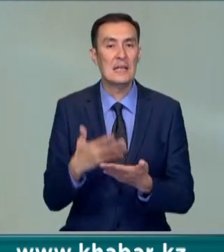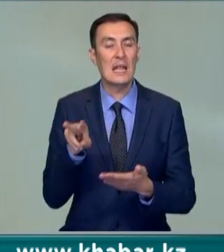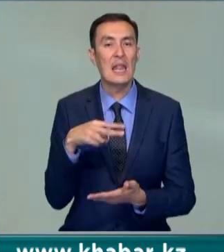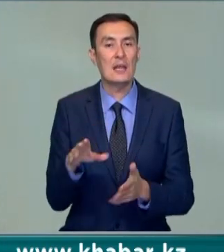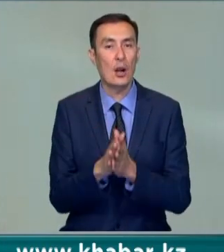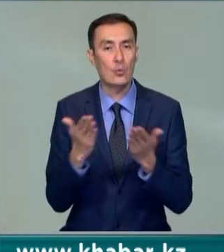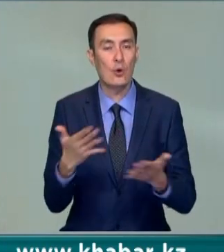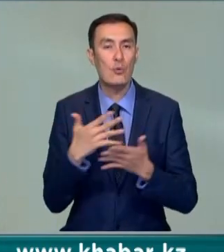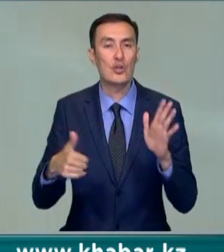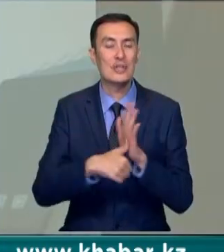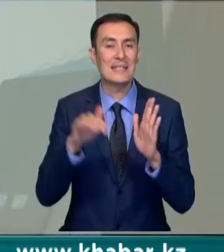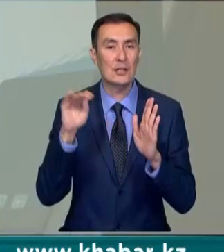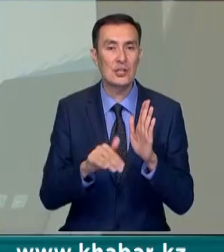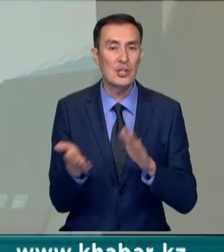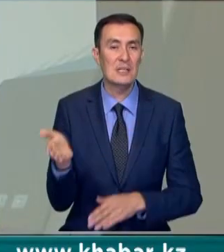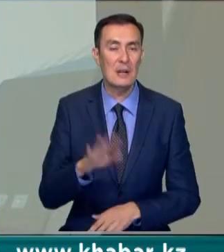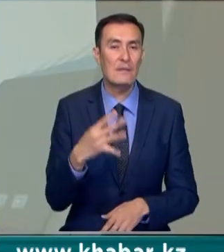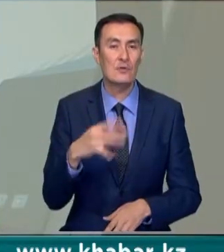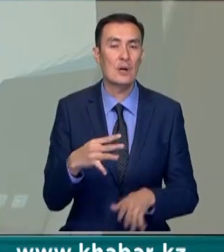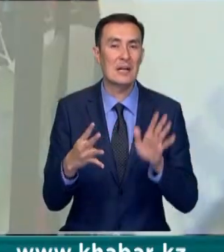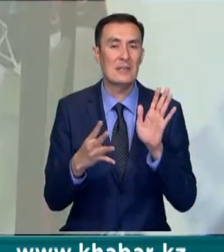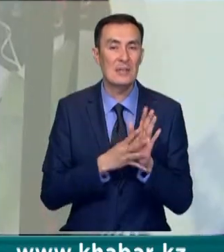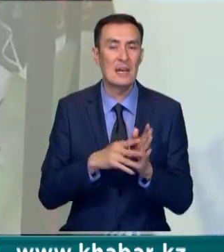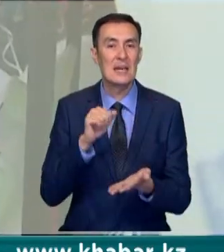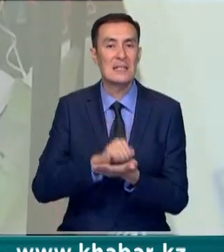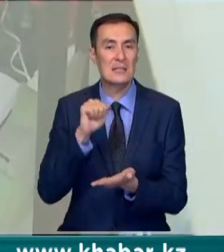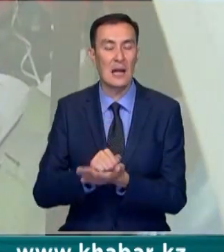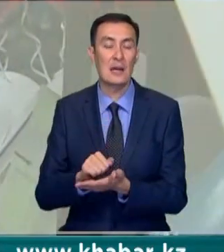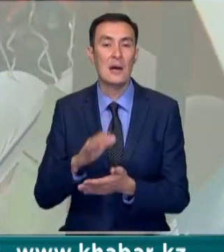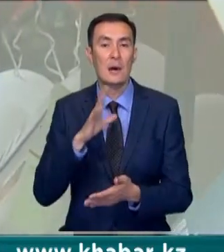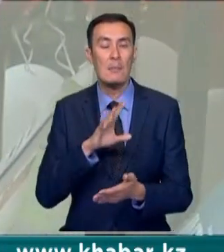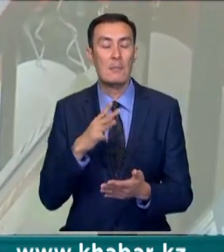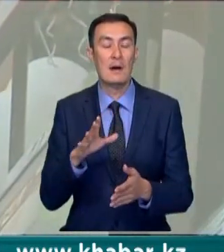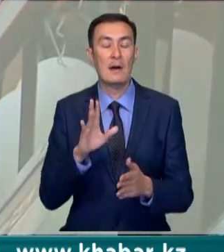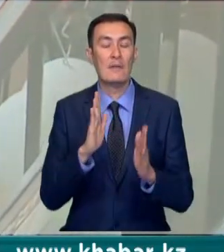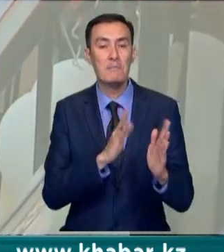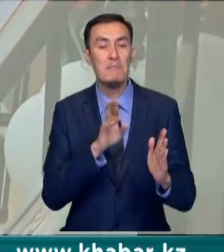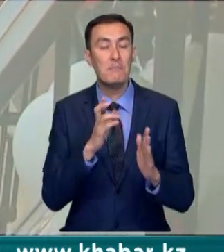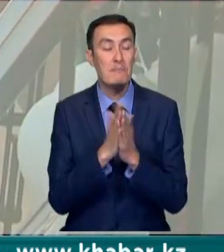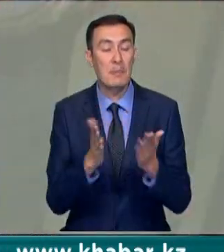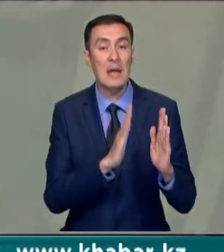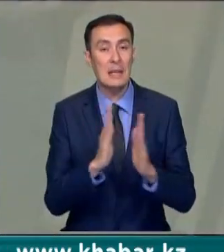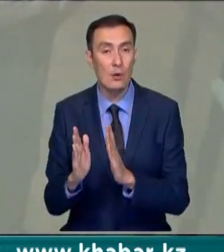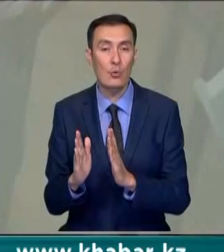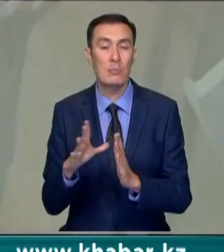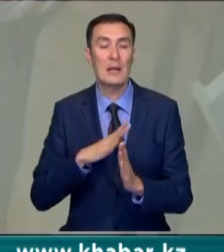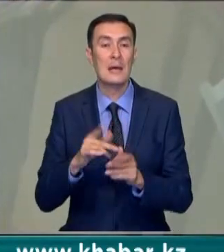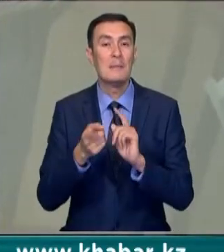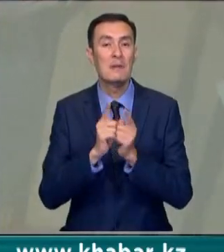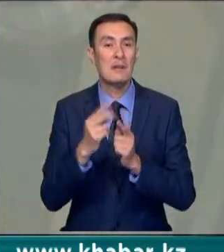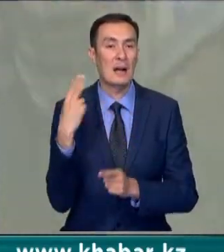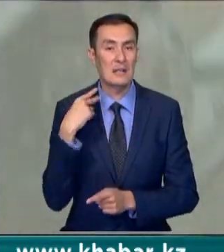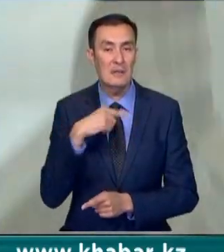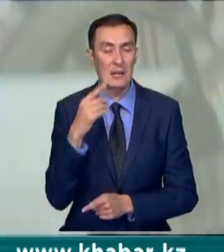литературой. Больше 6 тысяч экземпляров 49 изданий попали в местную библиотеку. Переведены они с английского